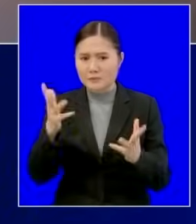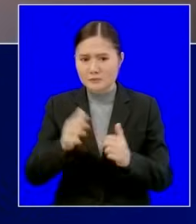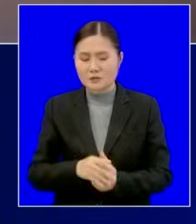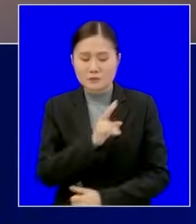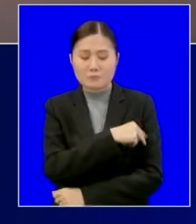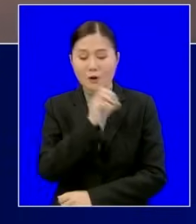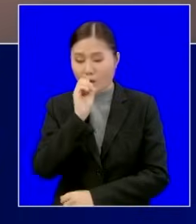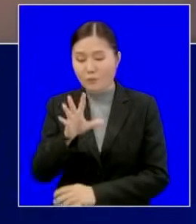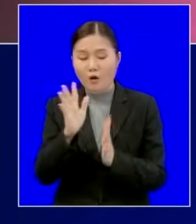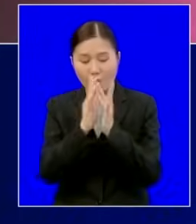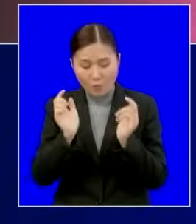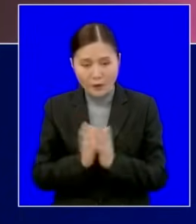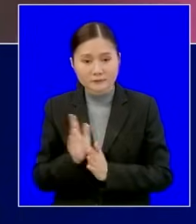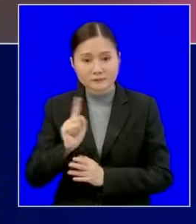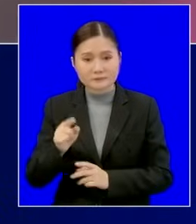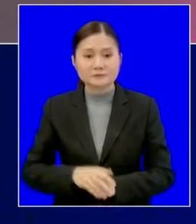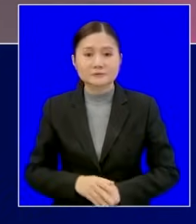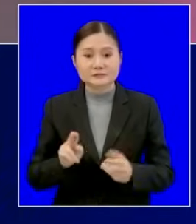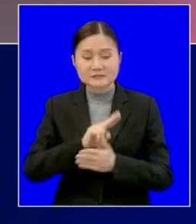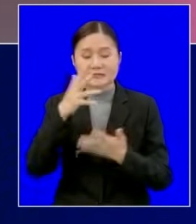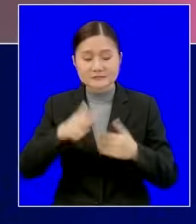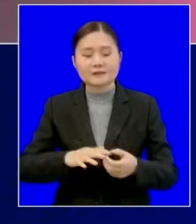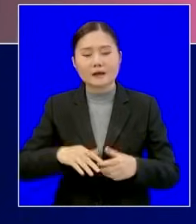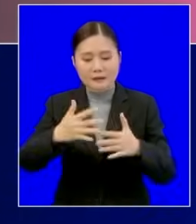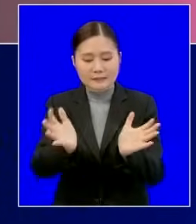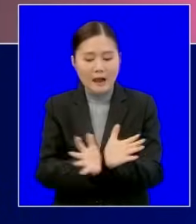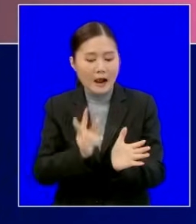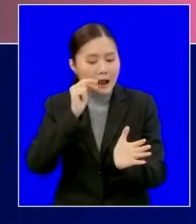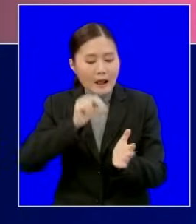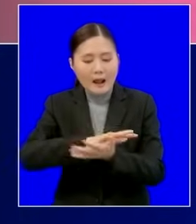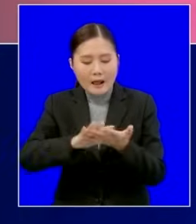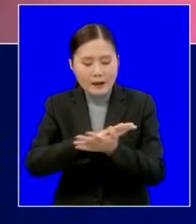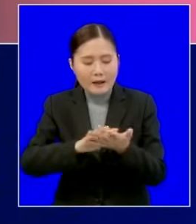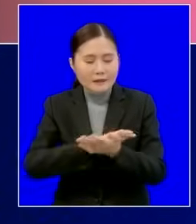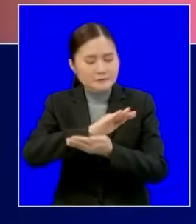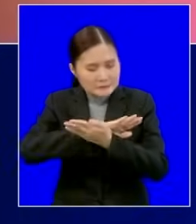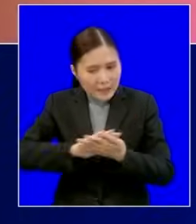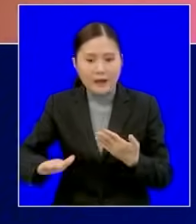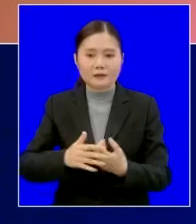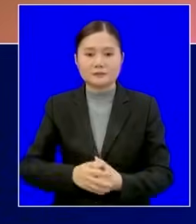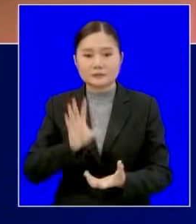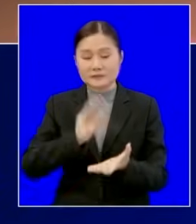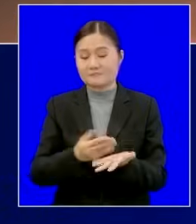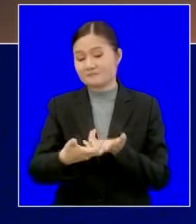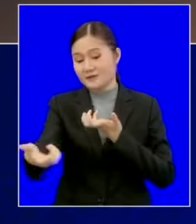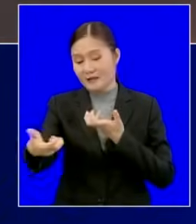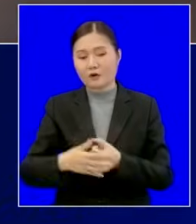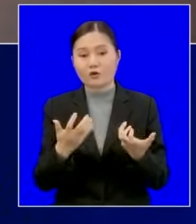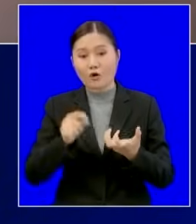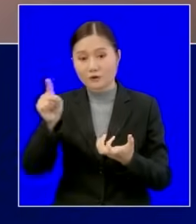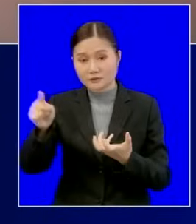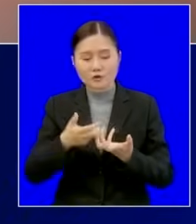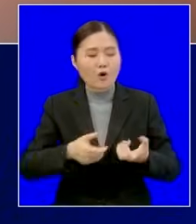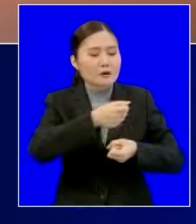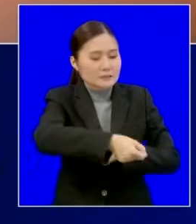พทย์ก็เลยกำชับทางวัดกลับมาใช้เสร็จล้างไอ้ตัวถังเนี่ยให้สะอาดทุกครั้งก็แล้วกันแล้วเก็บแยกอุปกรณ์อันนี้กับอุปกรณ์ท